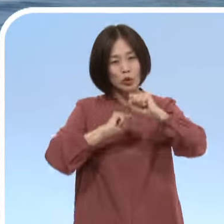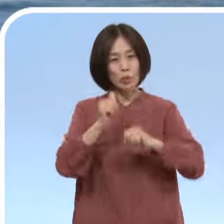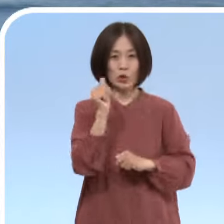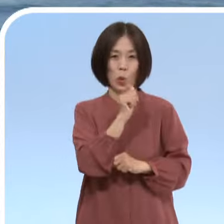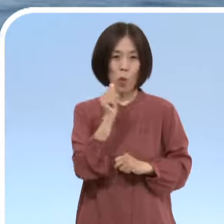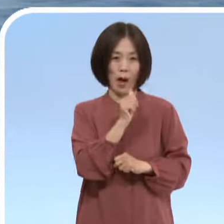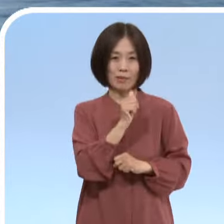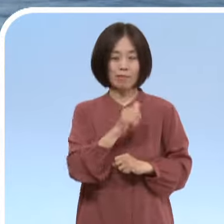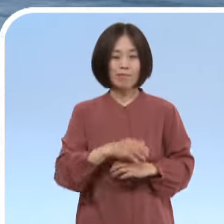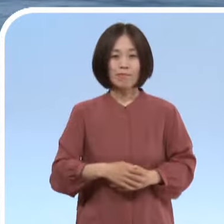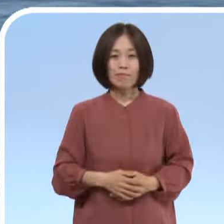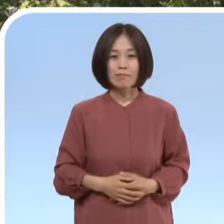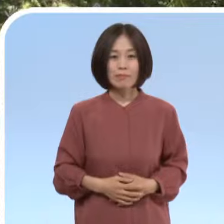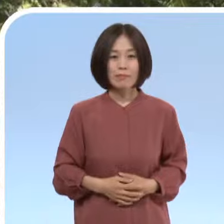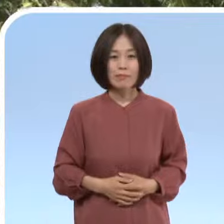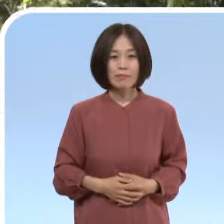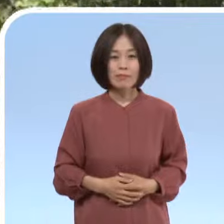見ていきます。